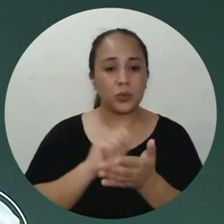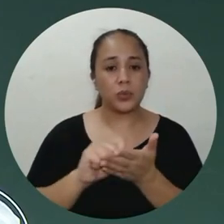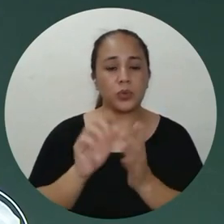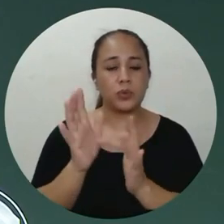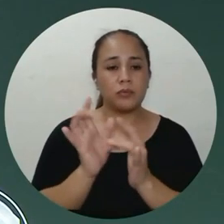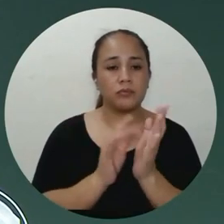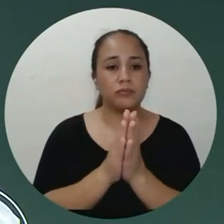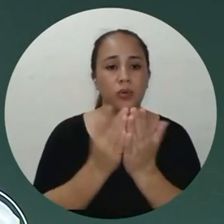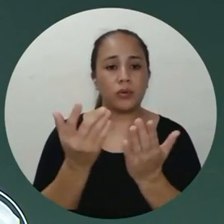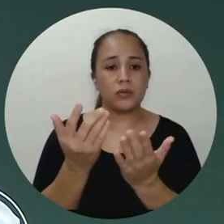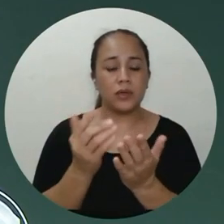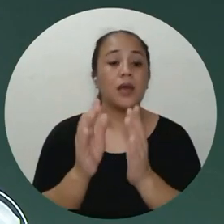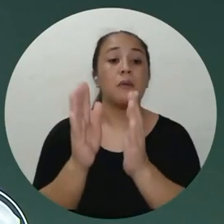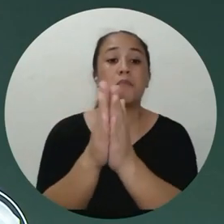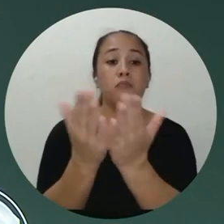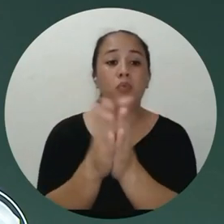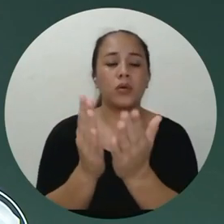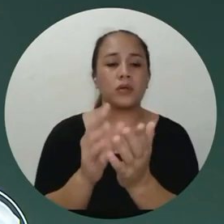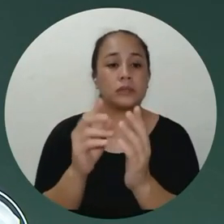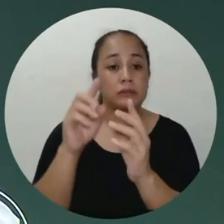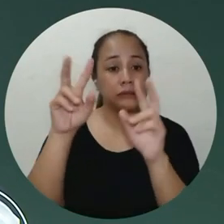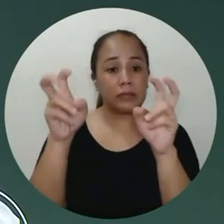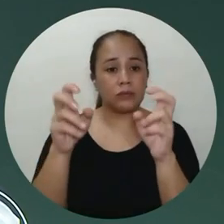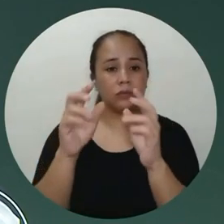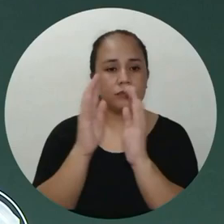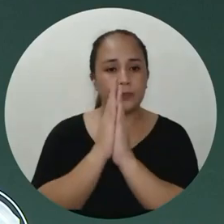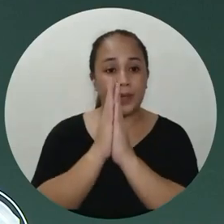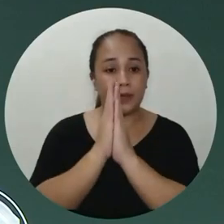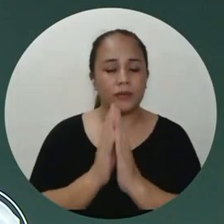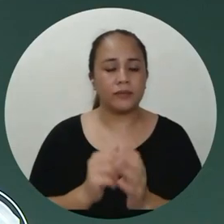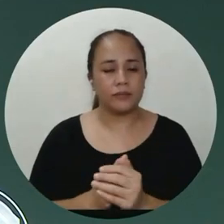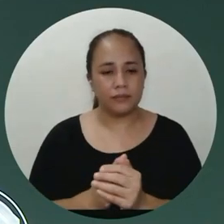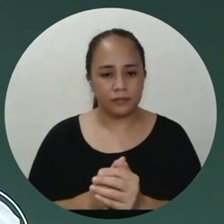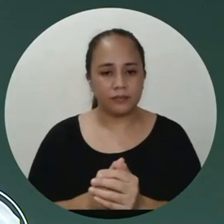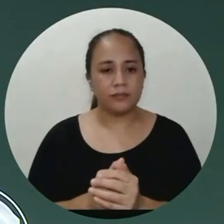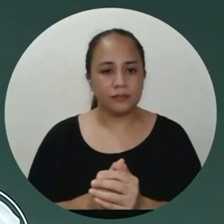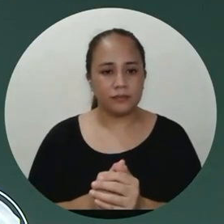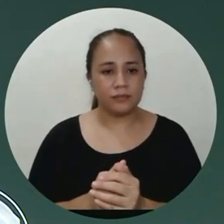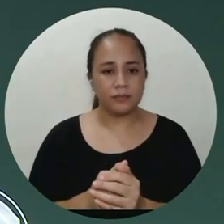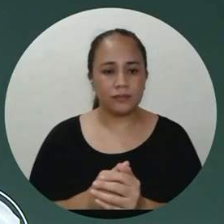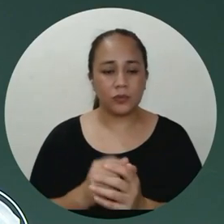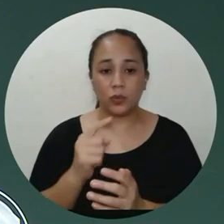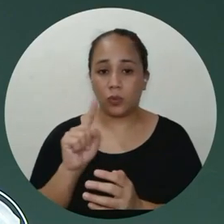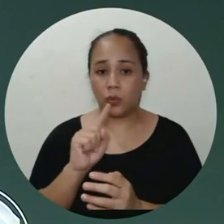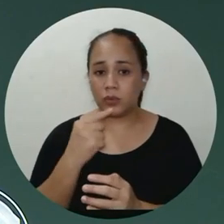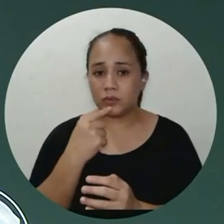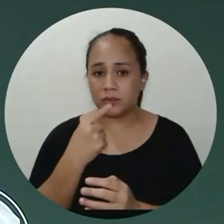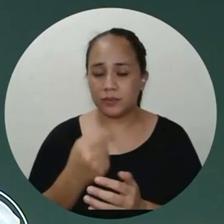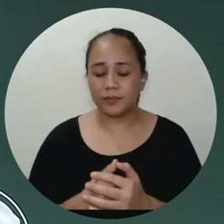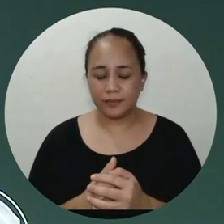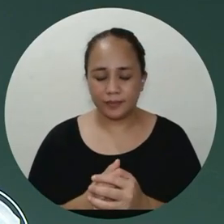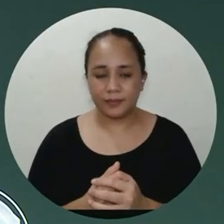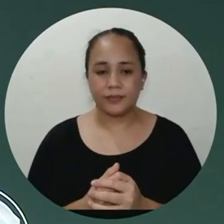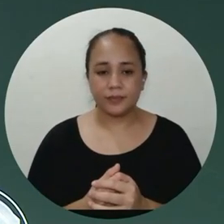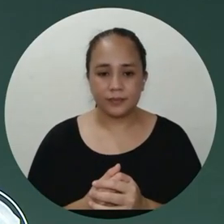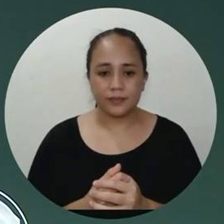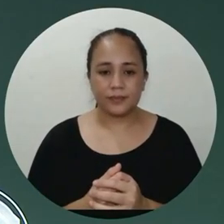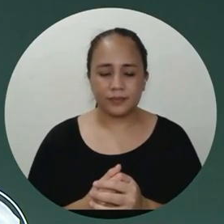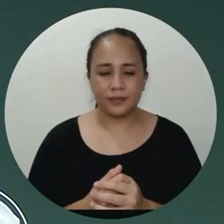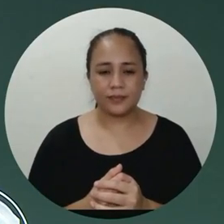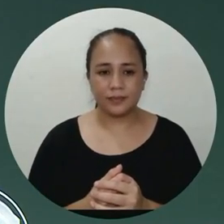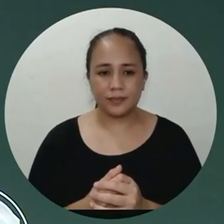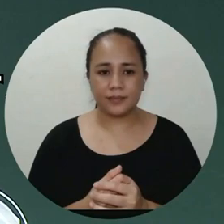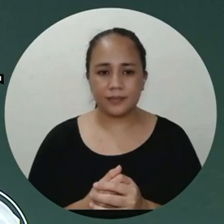Prayer. 그런데 이런 말했습니다. And he said this. 하나님과 나와의 우정 표현이